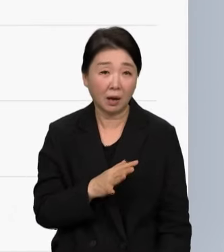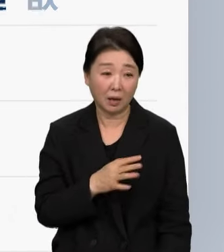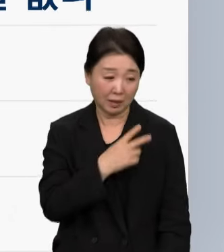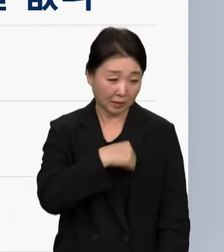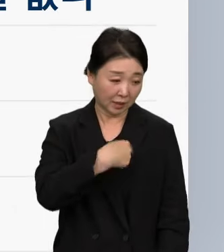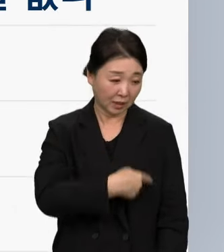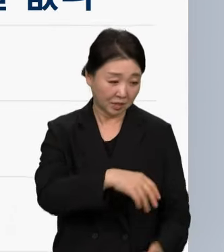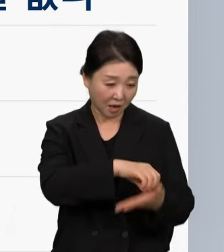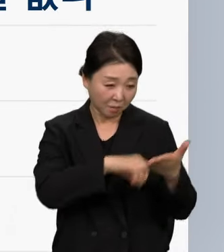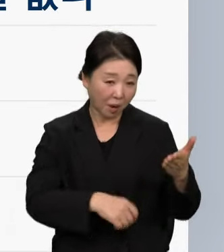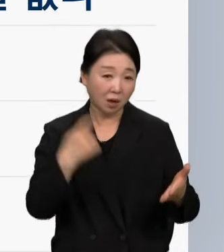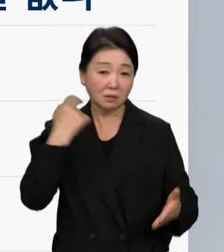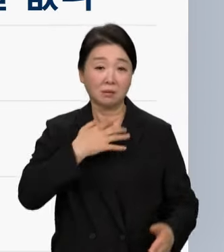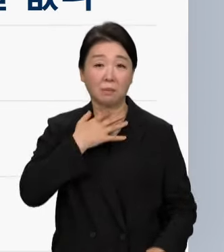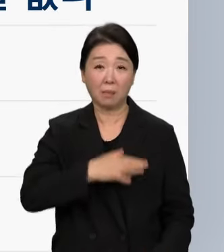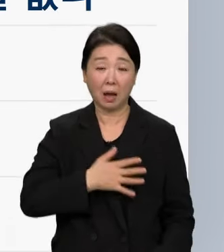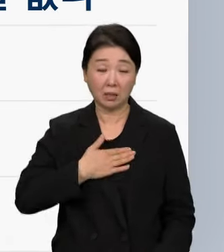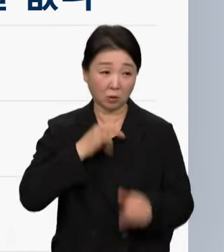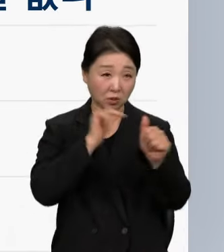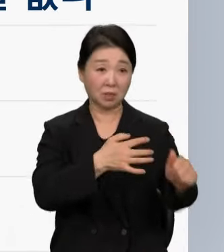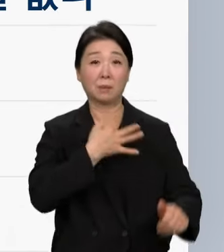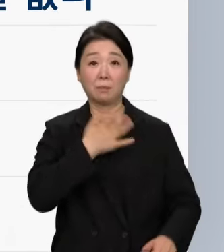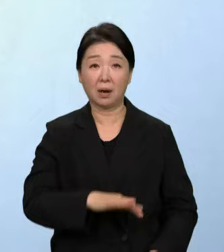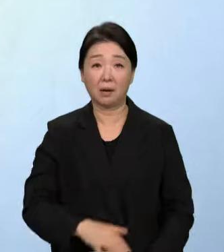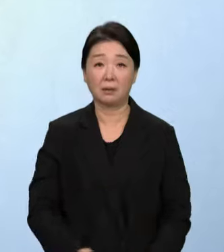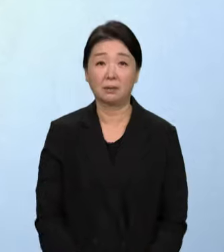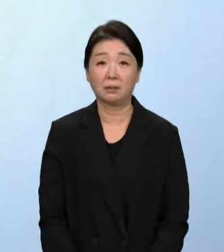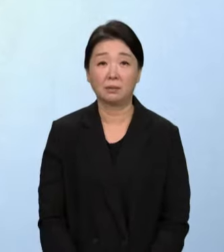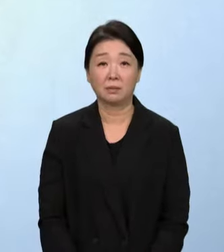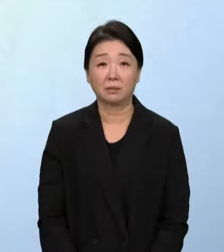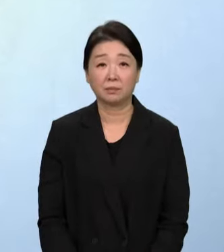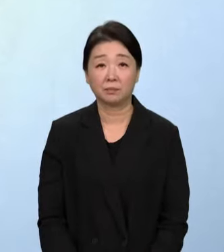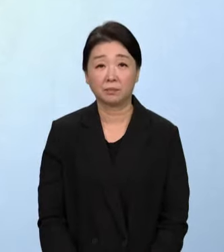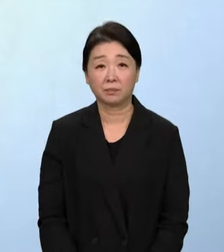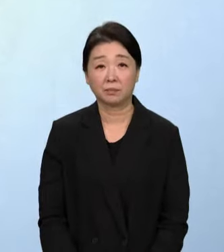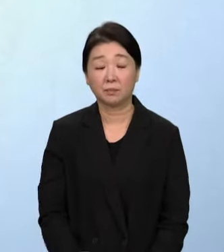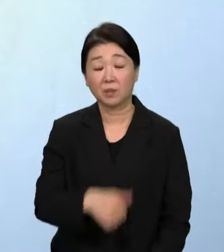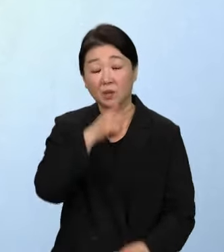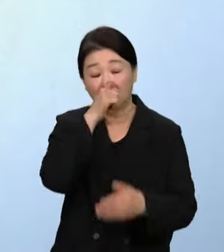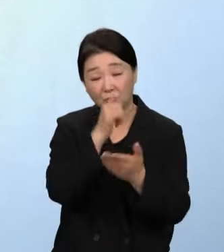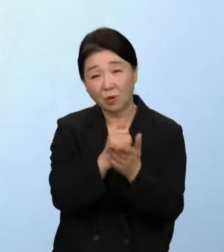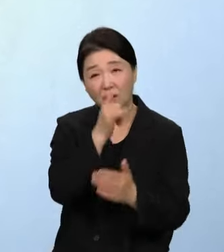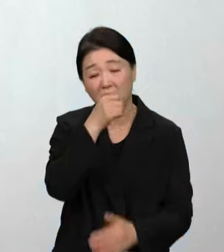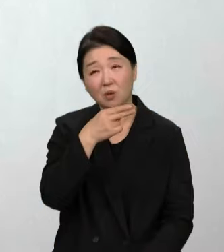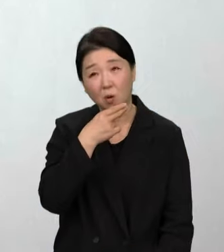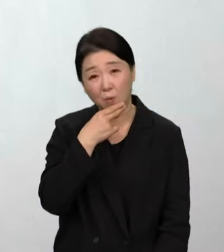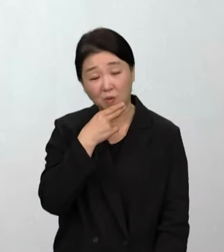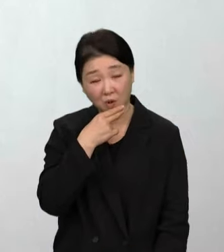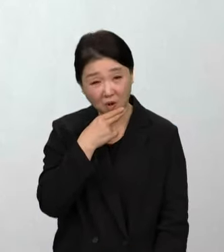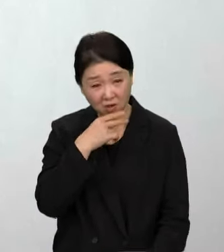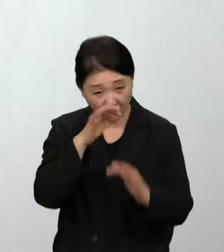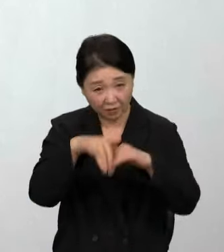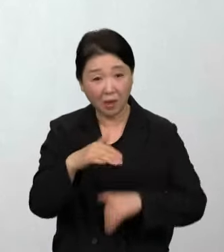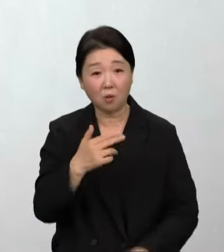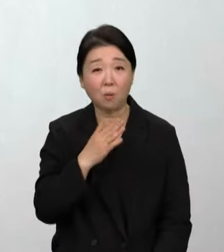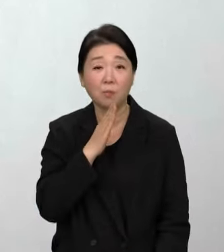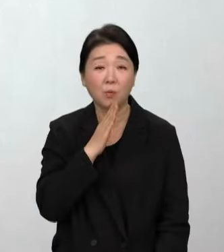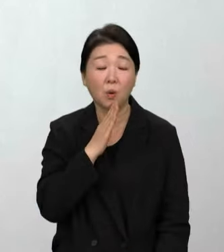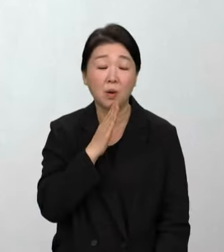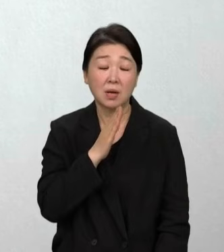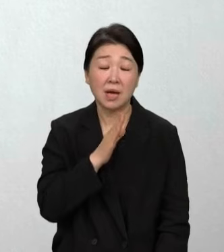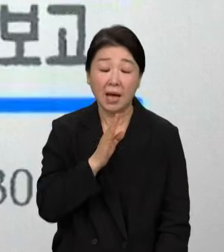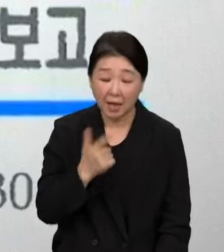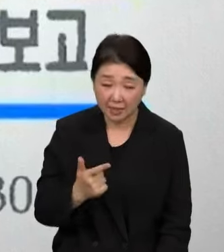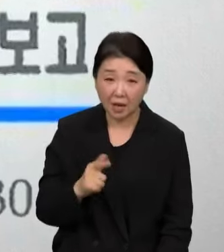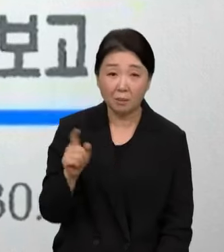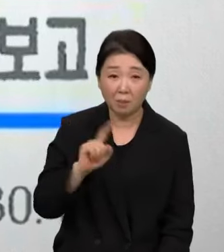빼라는 말을은 적도 한적도 없다고 밝혔습니다 혐의 유무에 대한 의견을 달지 않고 사실관계를 적시해 경북